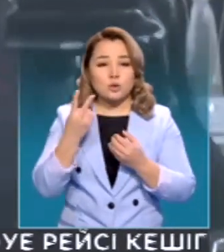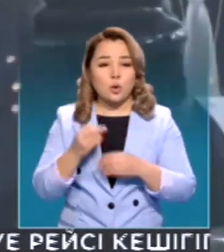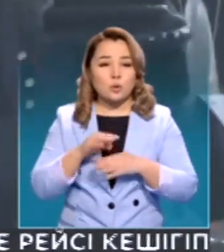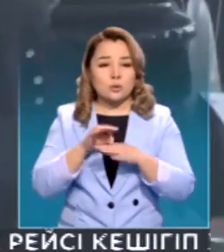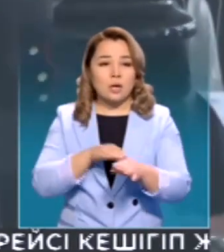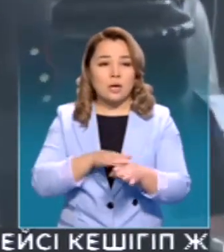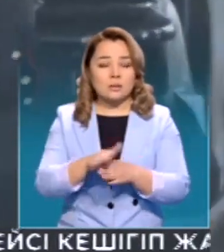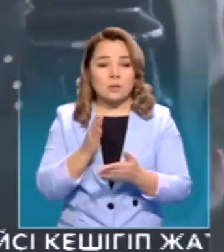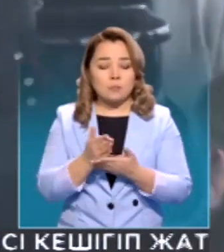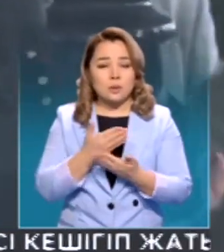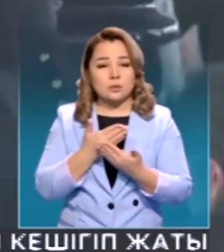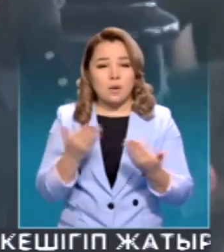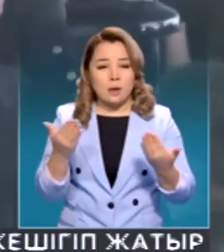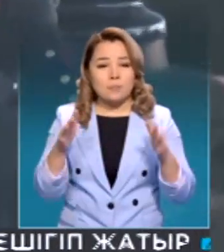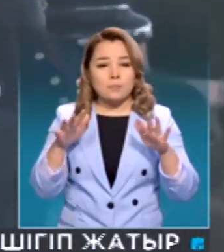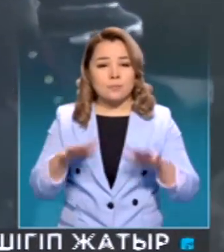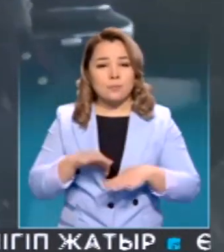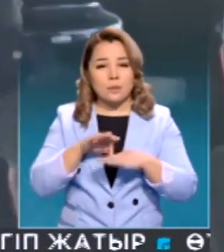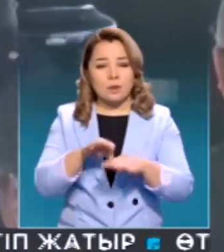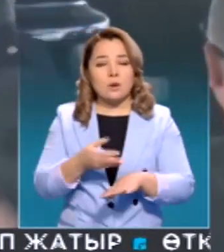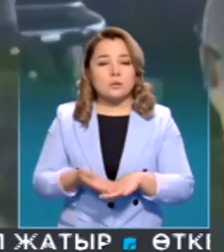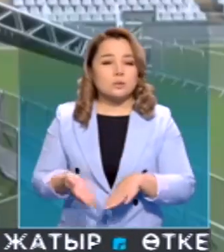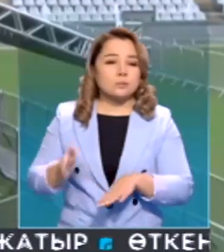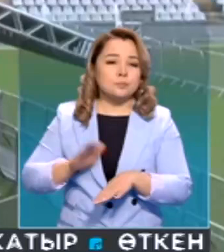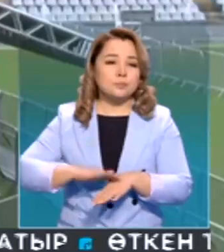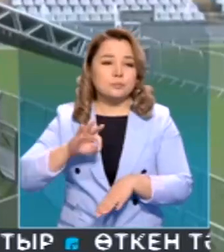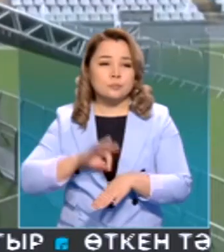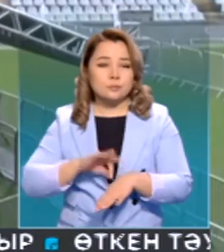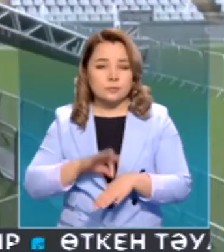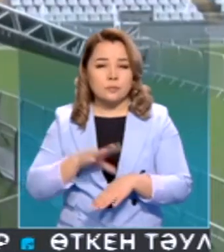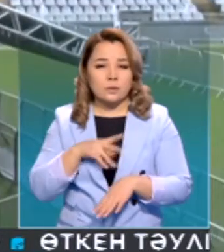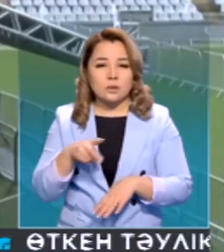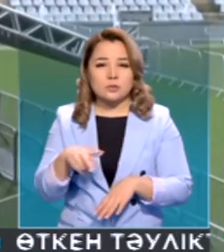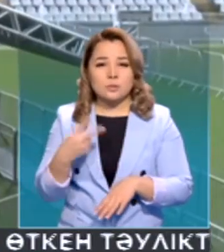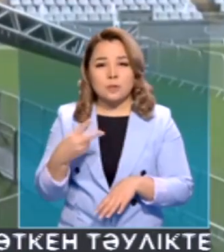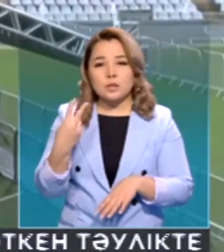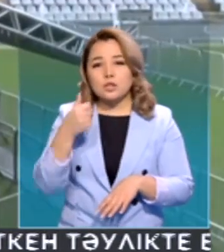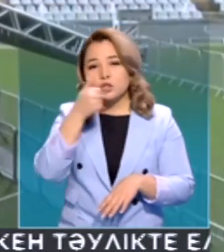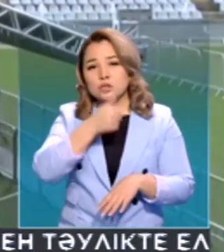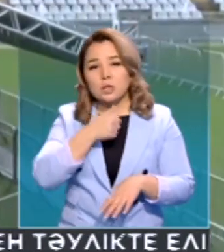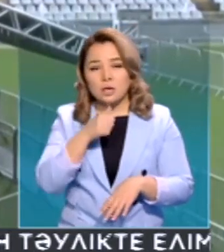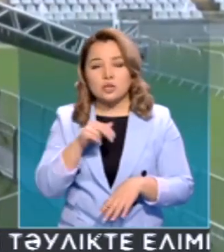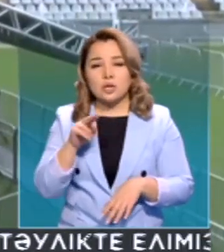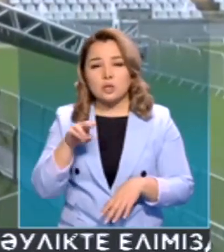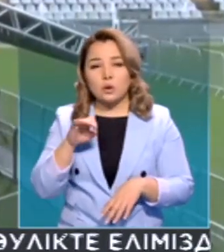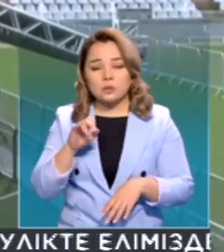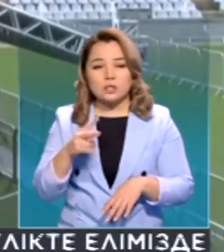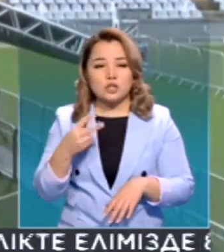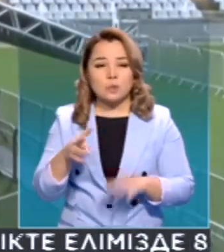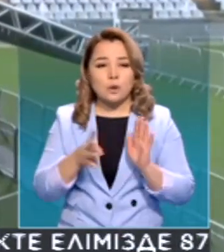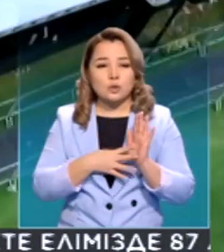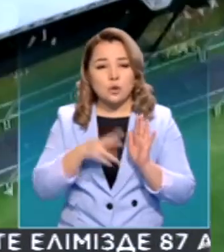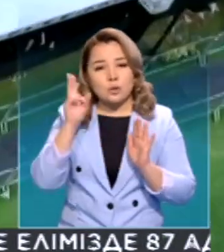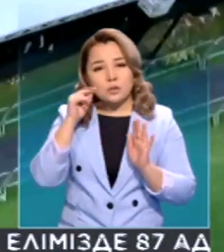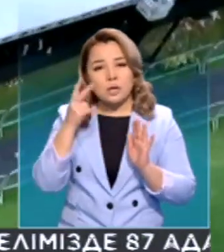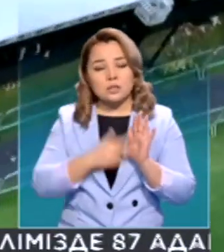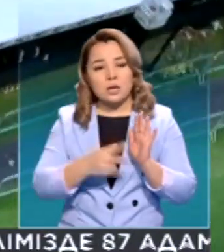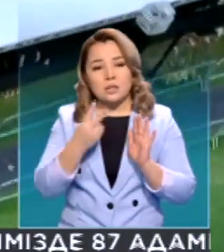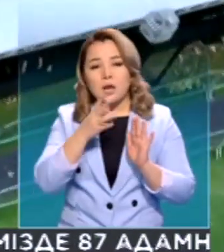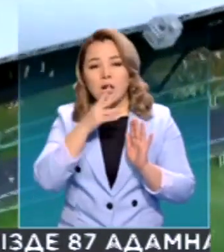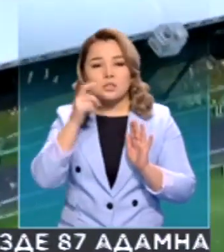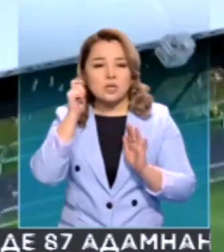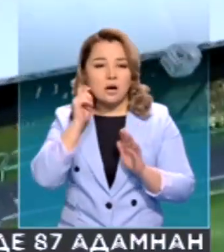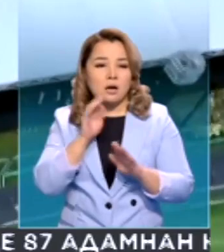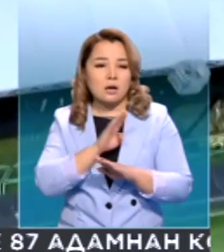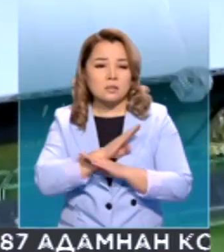жалғасты. Еске салайық, ұзақ уақыт бойы ауыр дертпен күрескен Пеле 2022 жылы желтоқсанның 29-ында 82 жасында